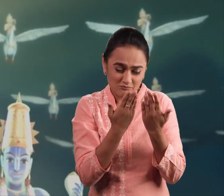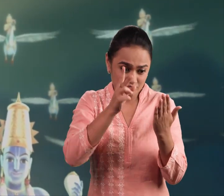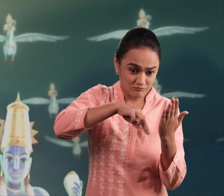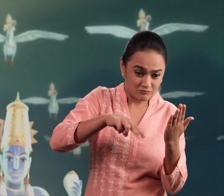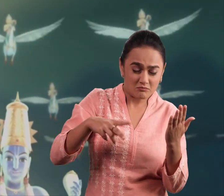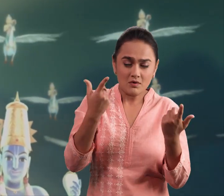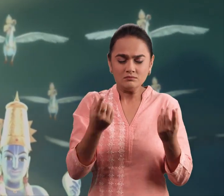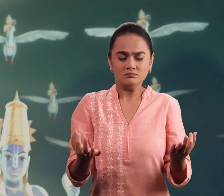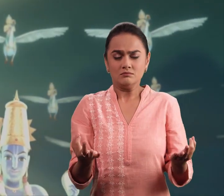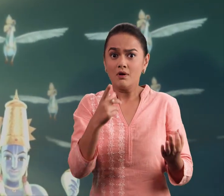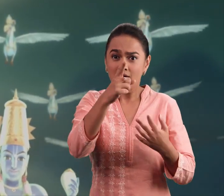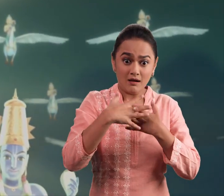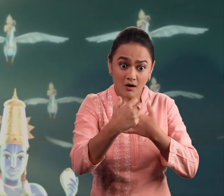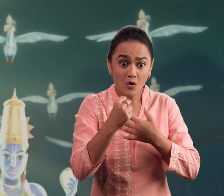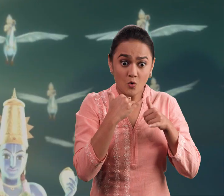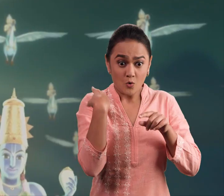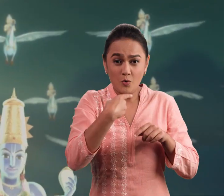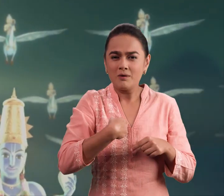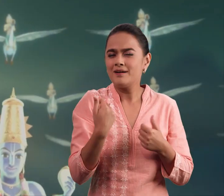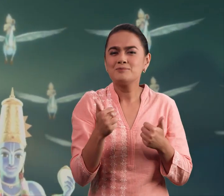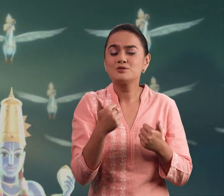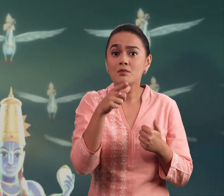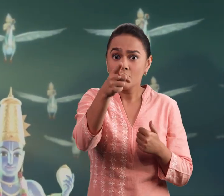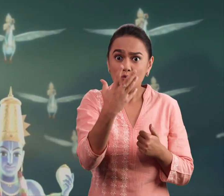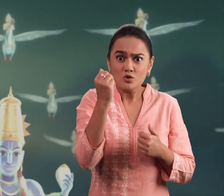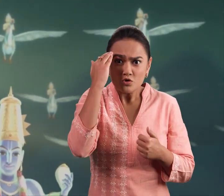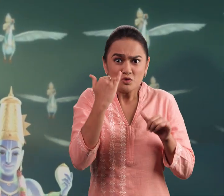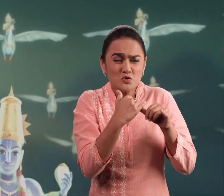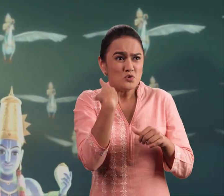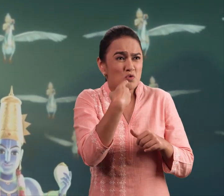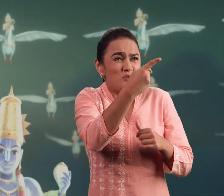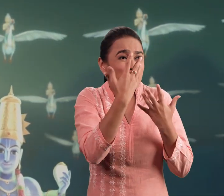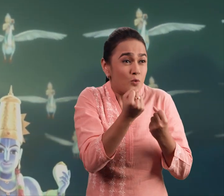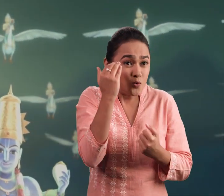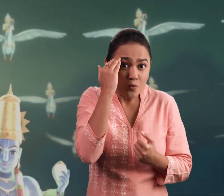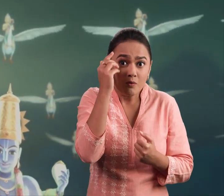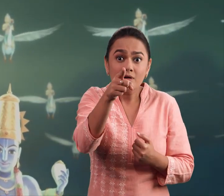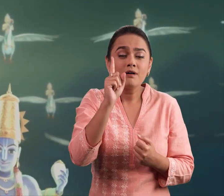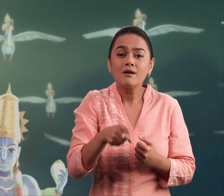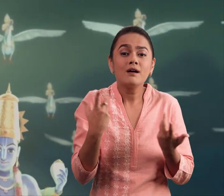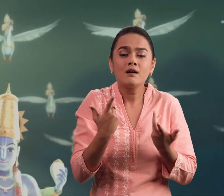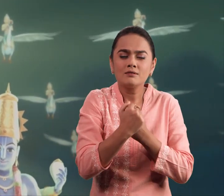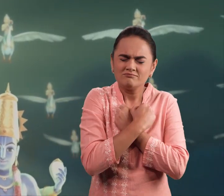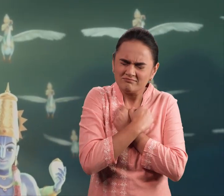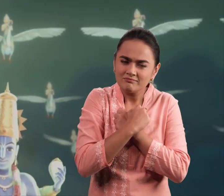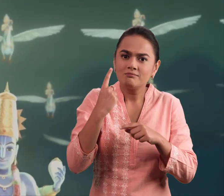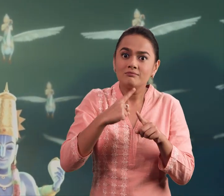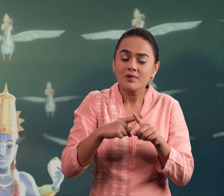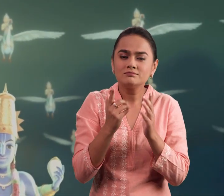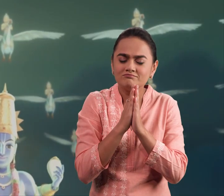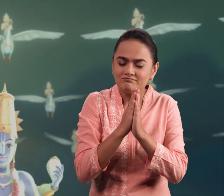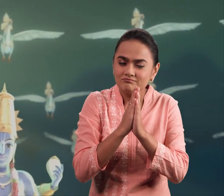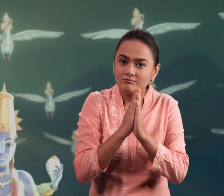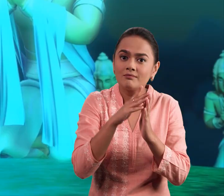या ध्यान से मुझे समझना असंभव है। अगर मुझे समझना है तो उसके लिए केवल प्रेम और भक्ति